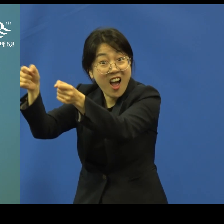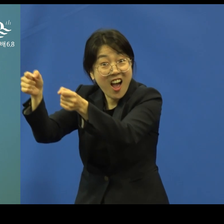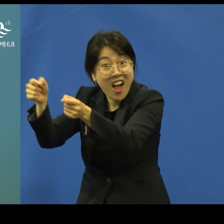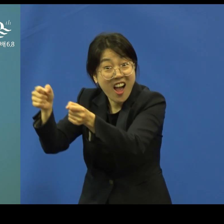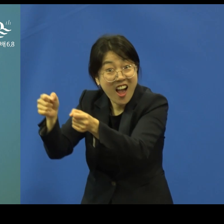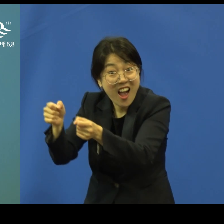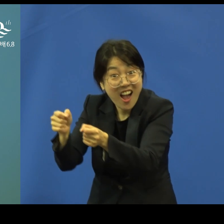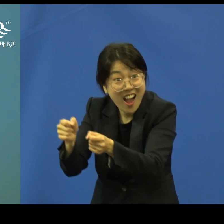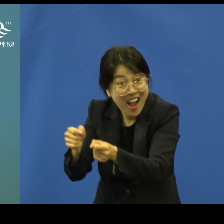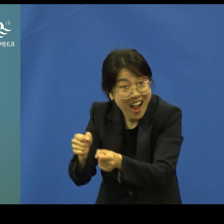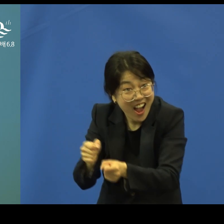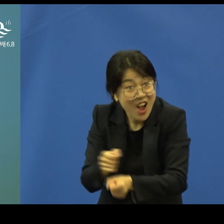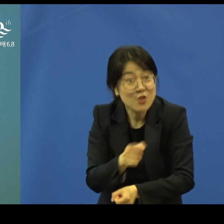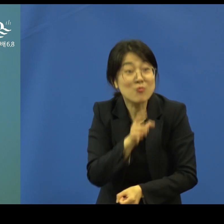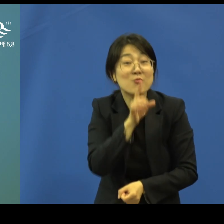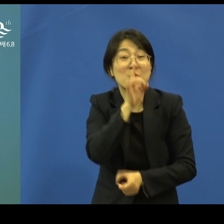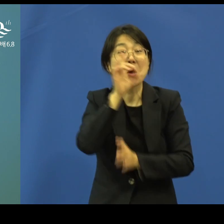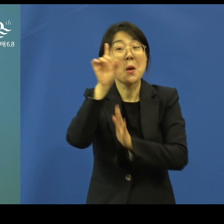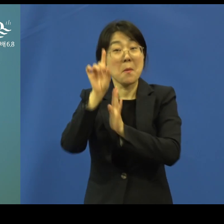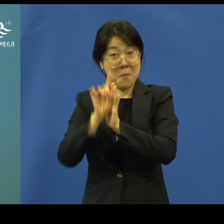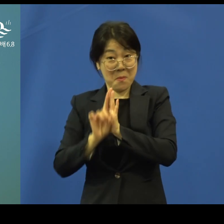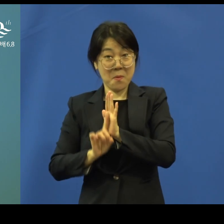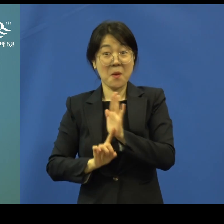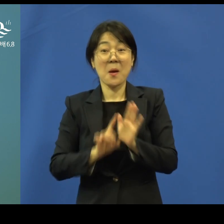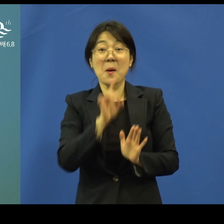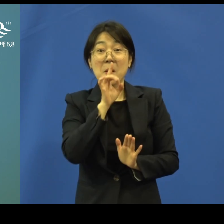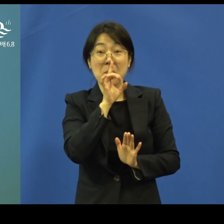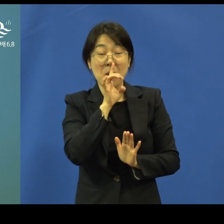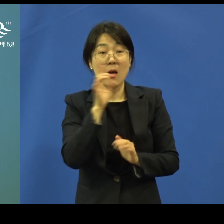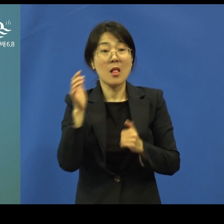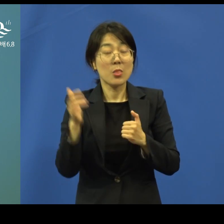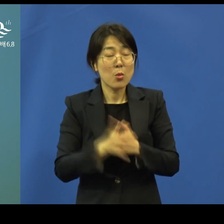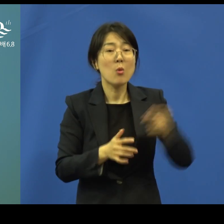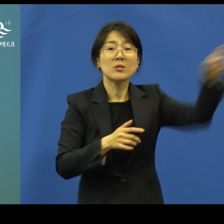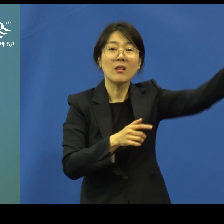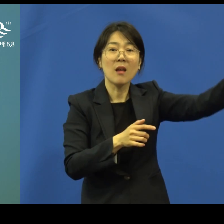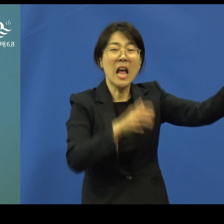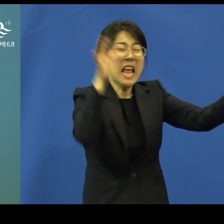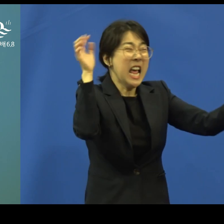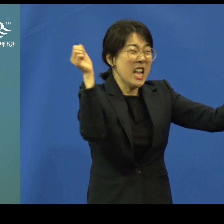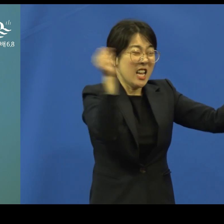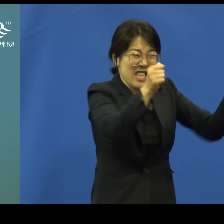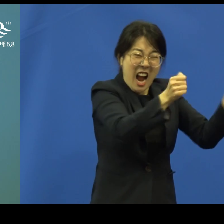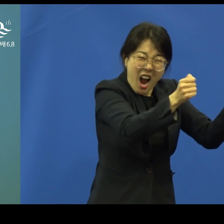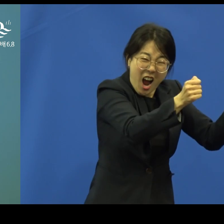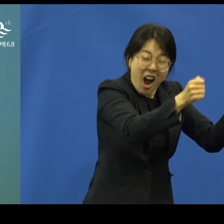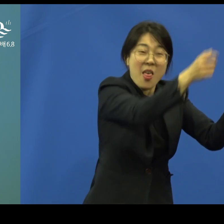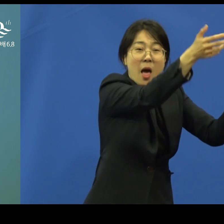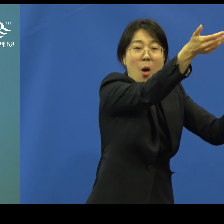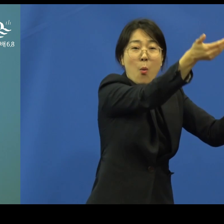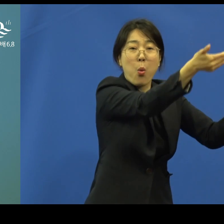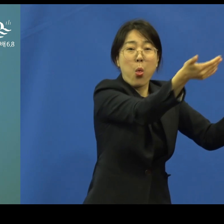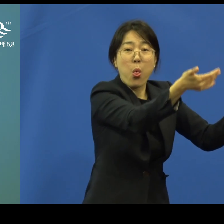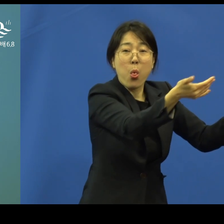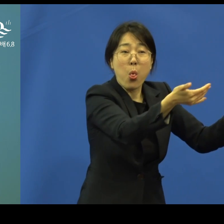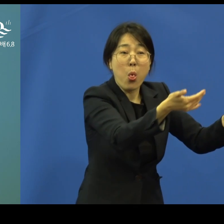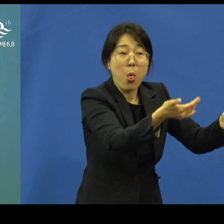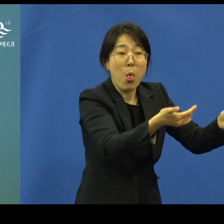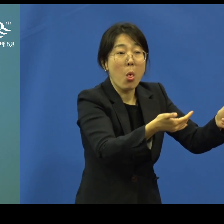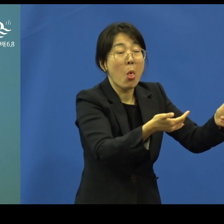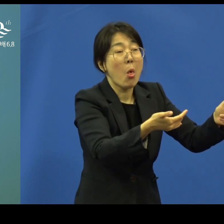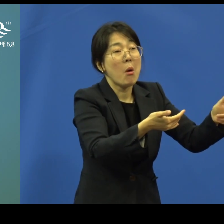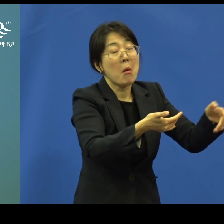이제 흘러오면서 오염되기도 하고 이제 이 뜨거운 물이 또 식기도 하고 그러면서 이제 골로새에서 온